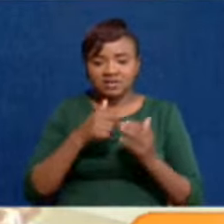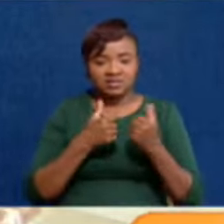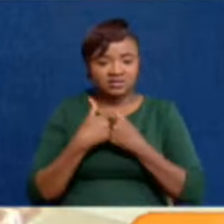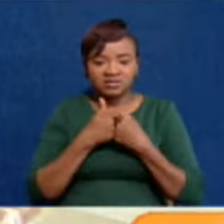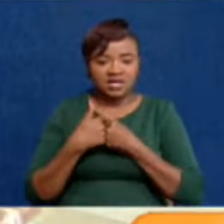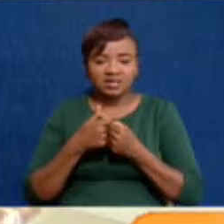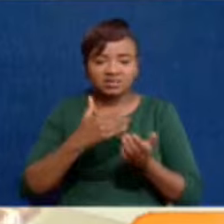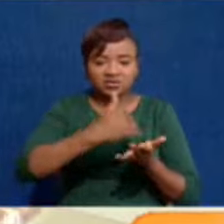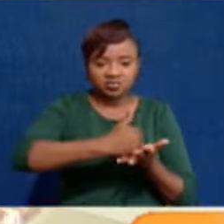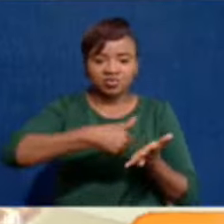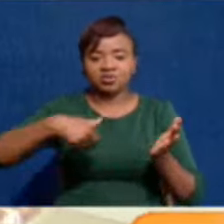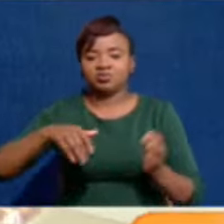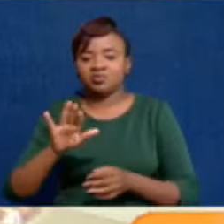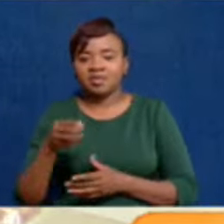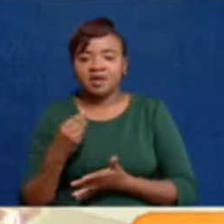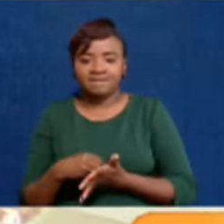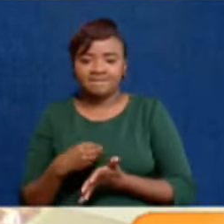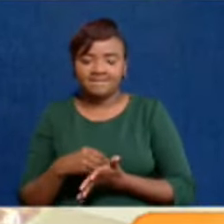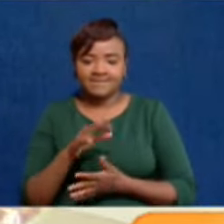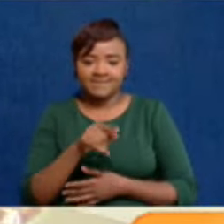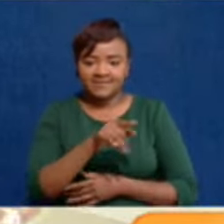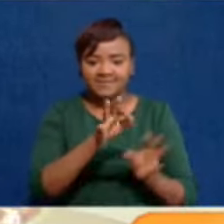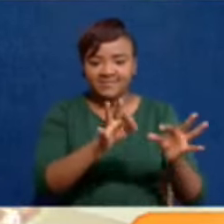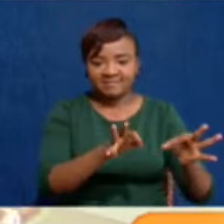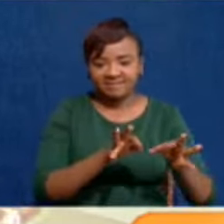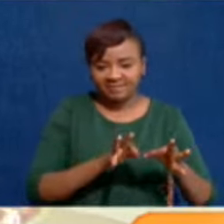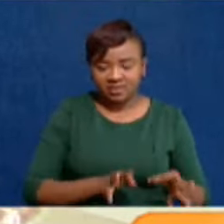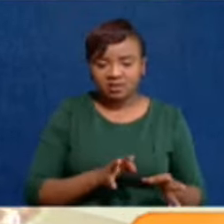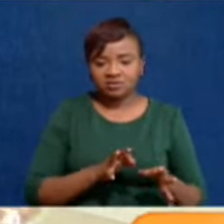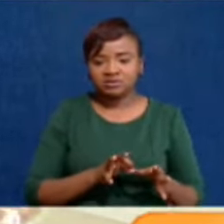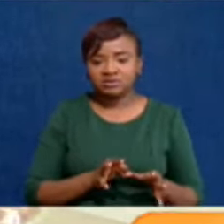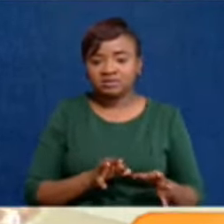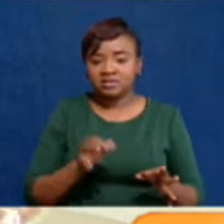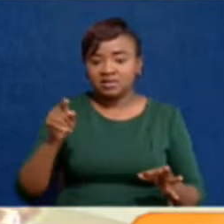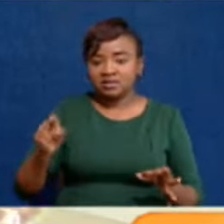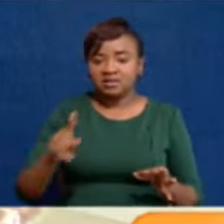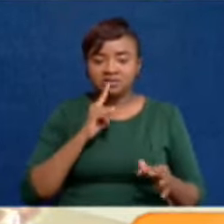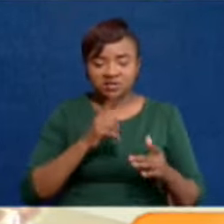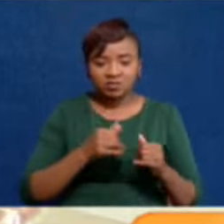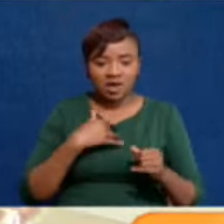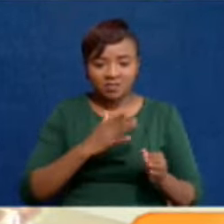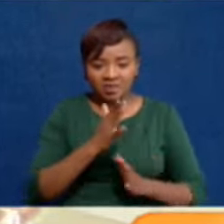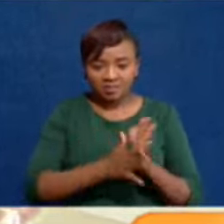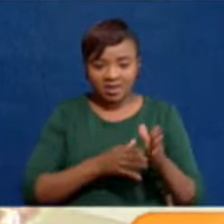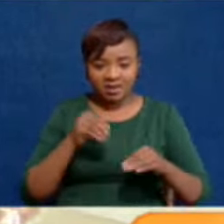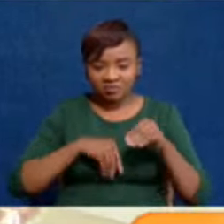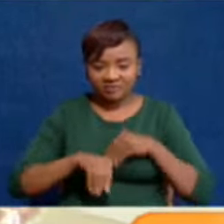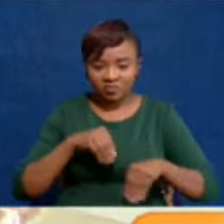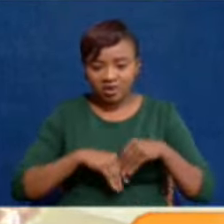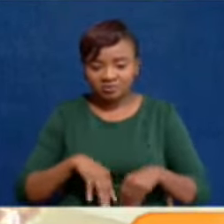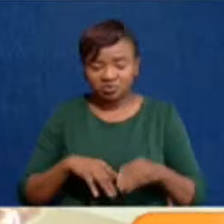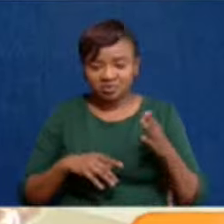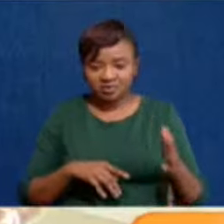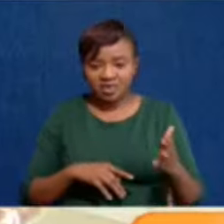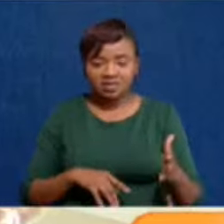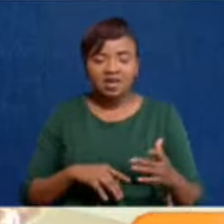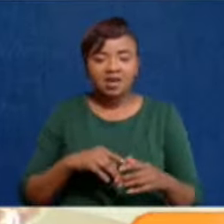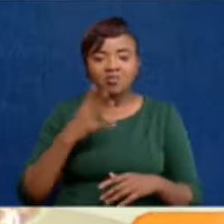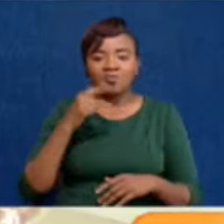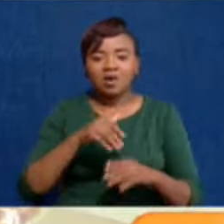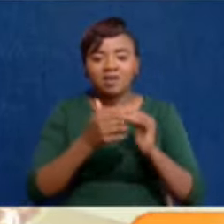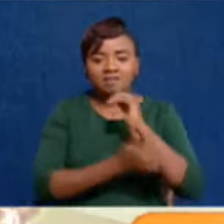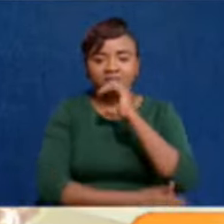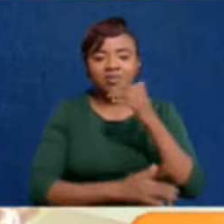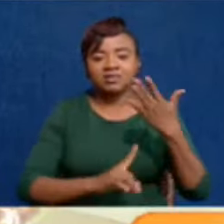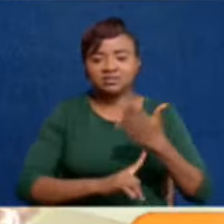pesa zao kutoka kwa akaunti za chama hicho. Maafisa hao wanadai kwamba kuna njama ulaghai inayochangiwa na teknolojia duni